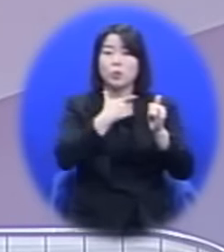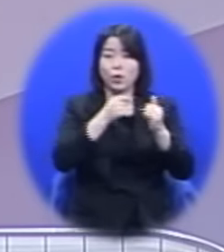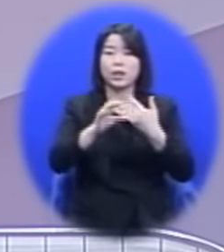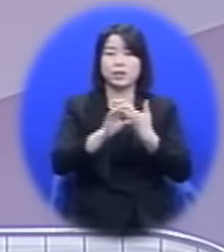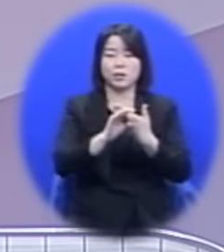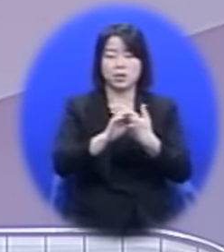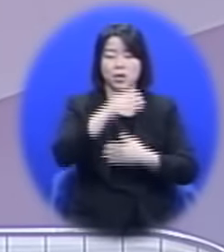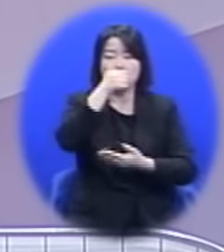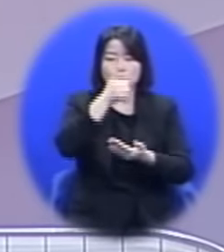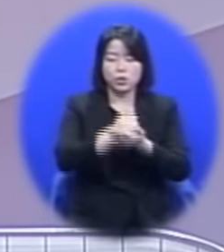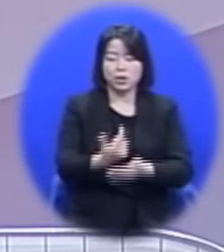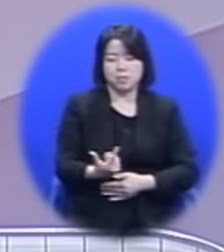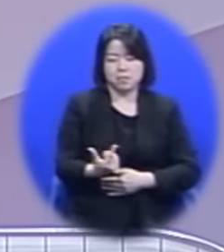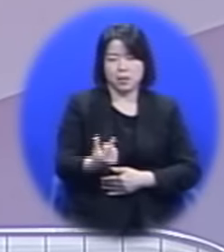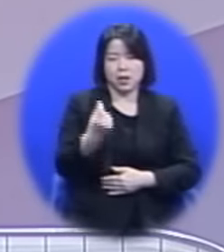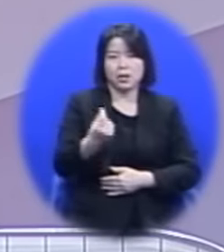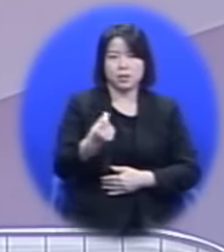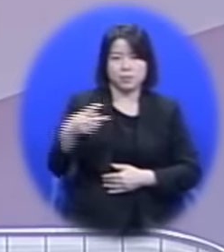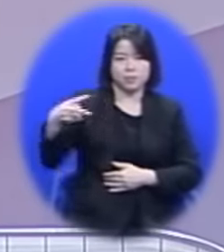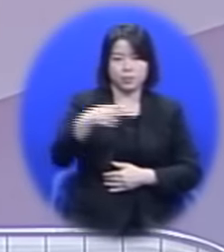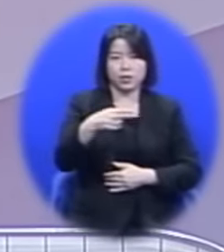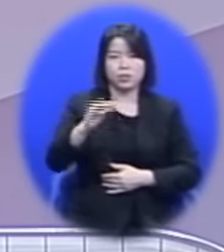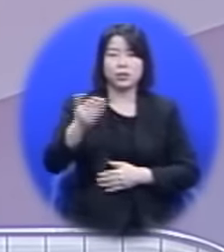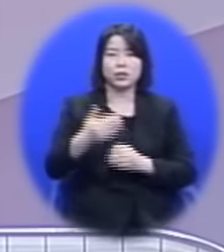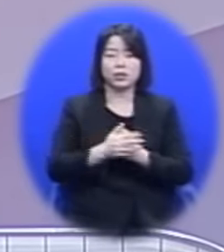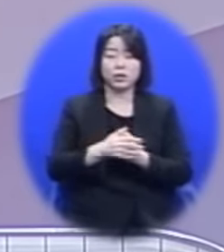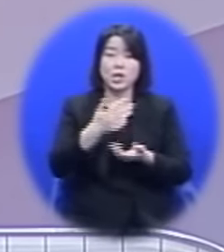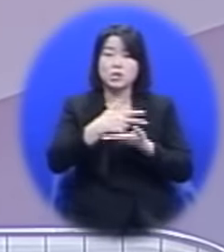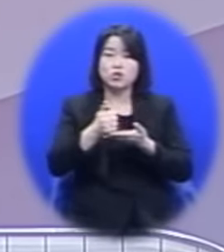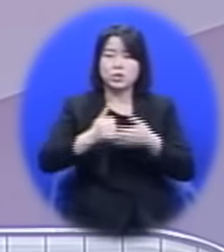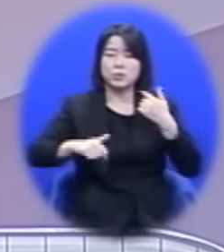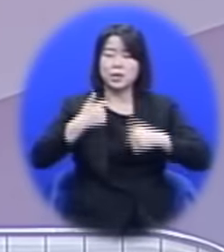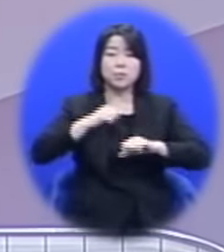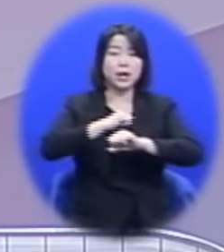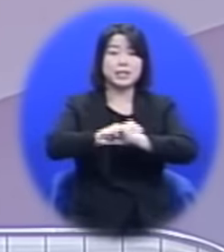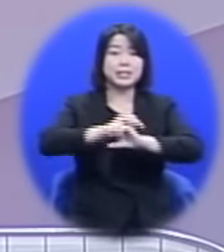죄를 속히 끊어야 됩니다. 주님이 기뻐하지 않는 죄,